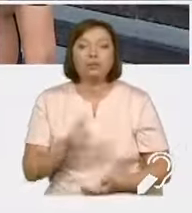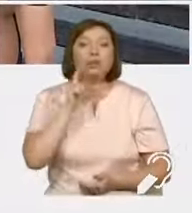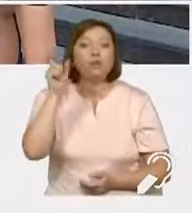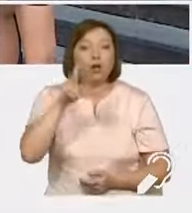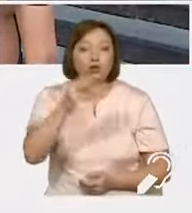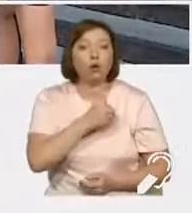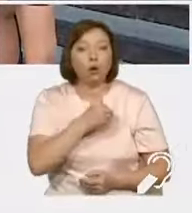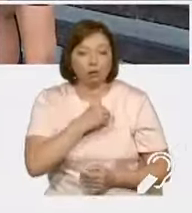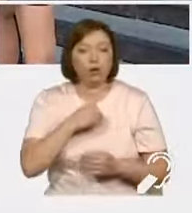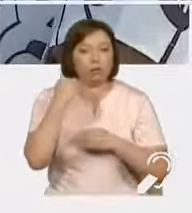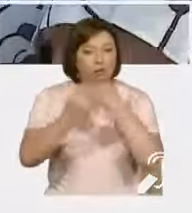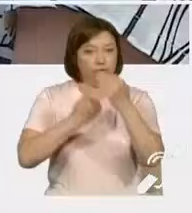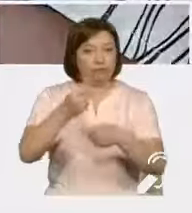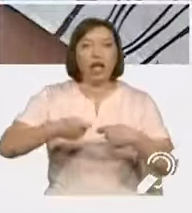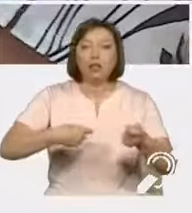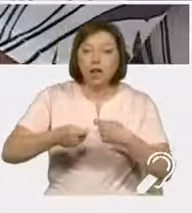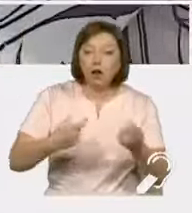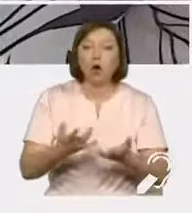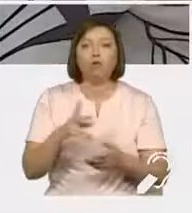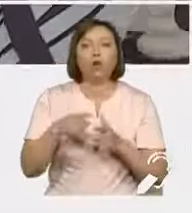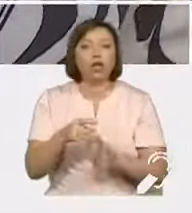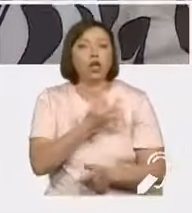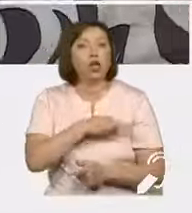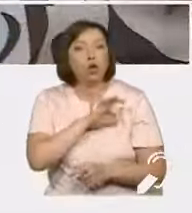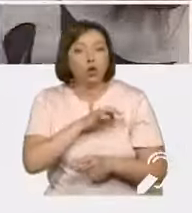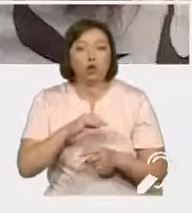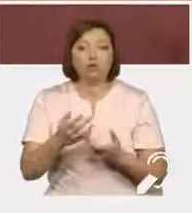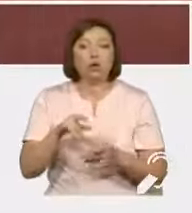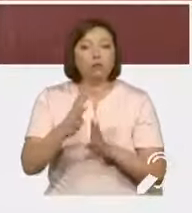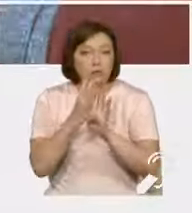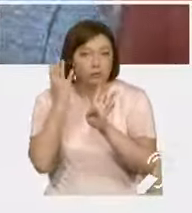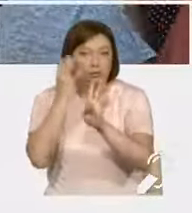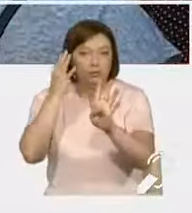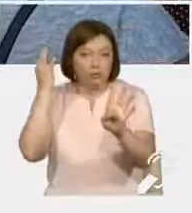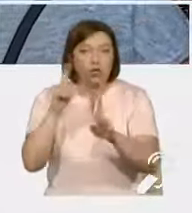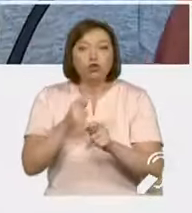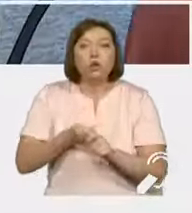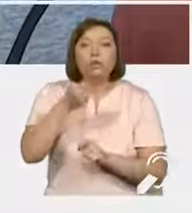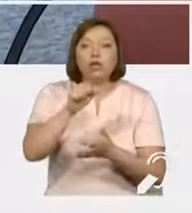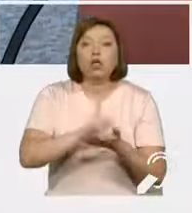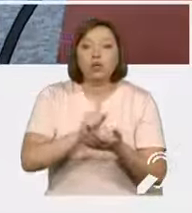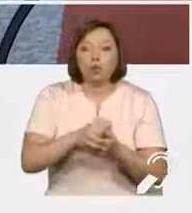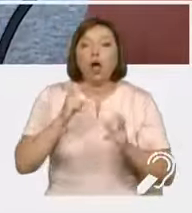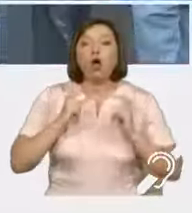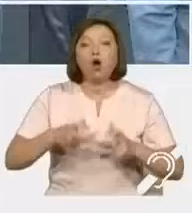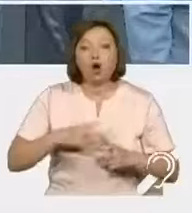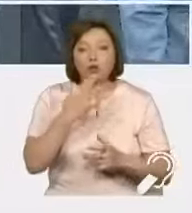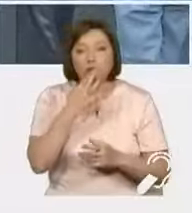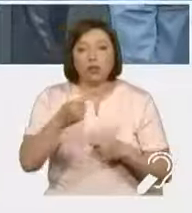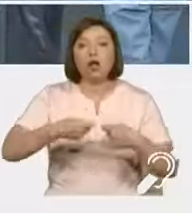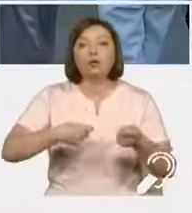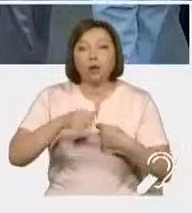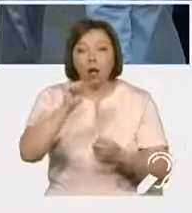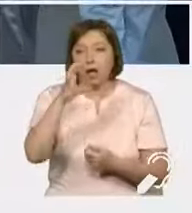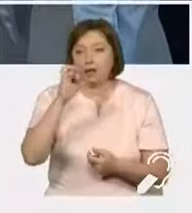Tinerii care își doresc o carieră în comerț, marketing sau jurisprudență au stat ore în șir la coadă pentru a-și depune actele la Colegiul Național de Comerț